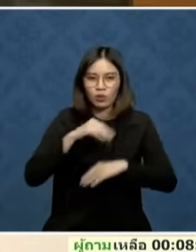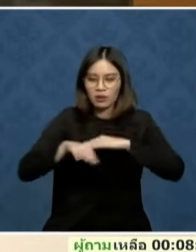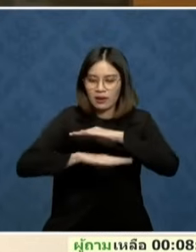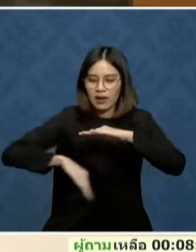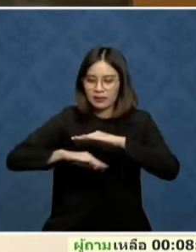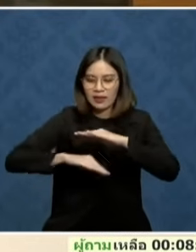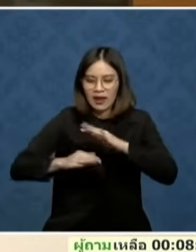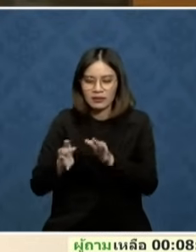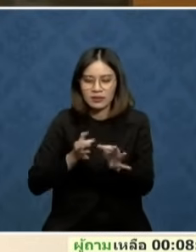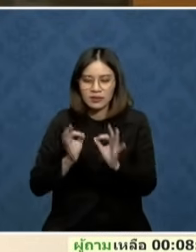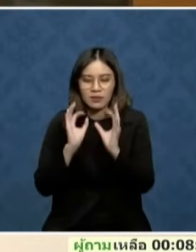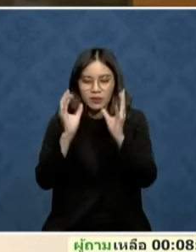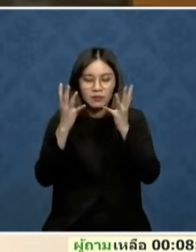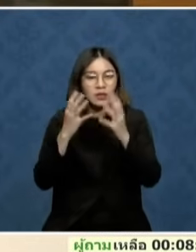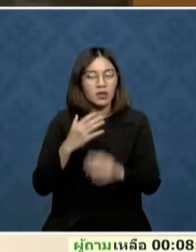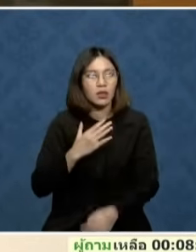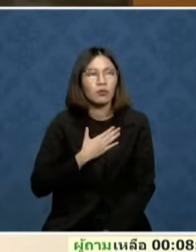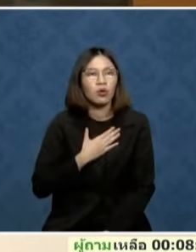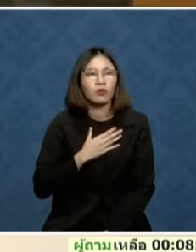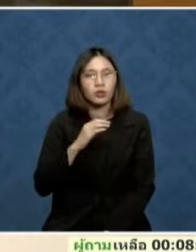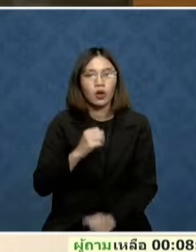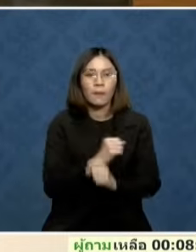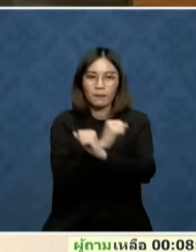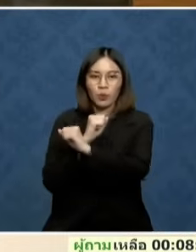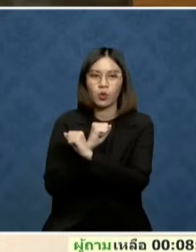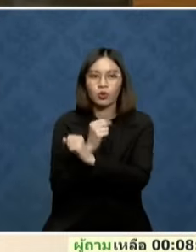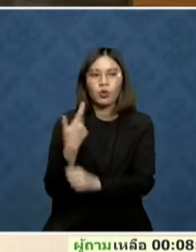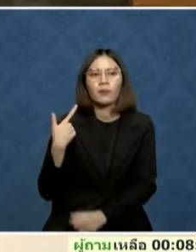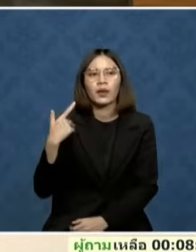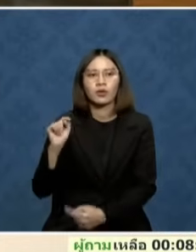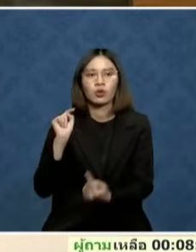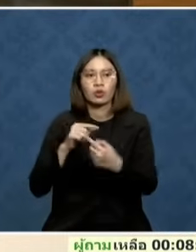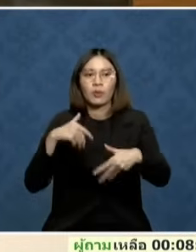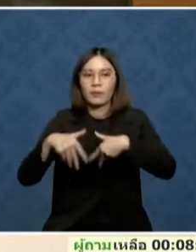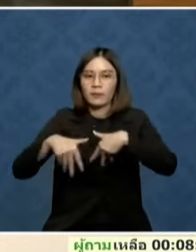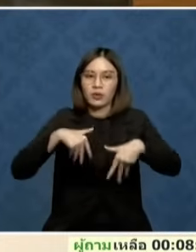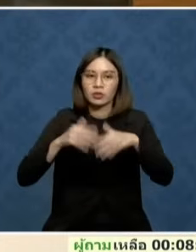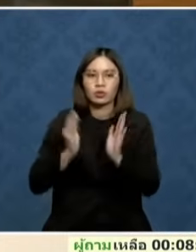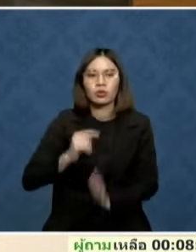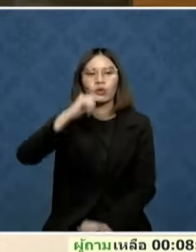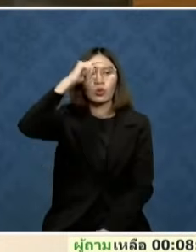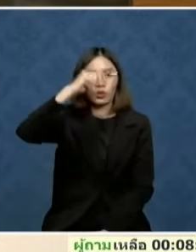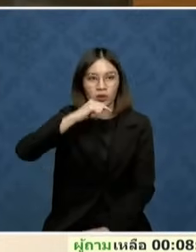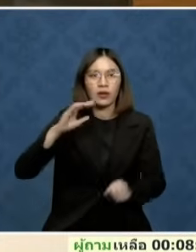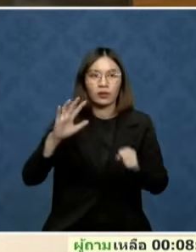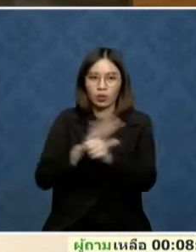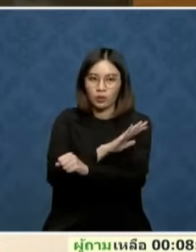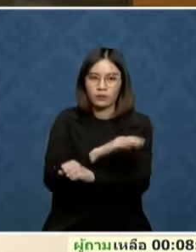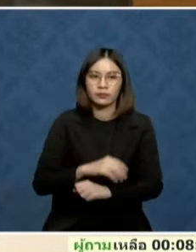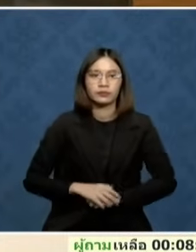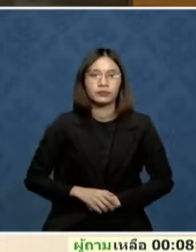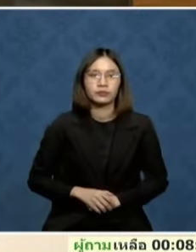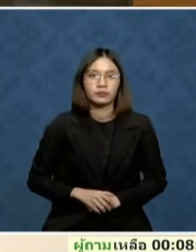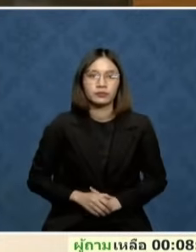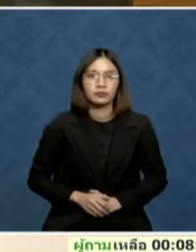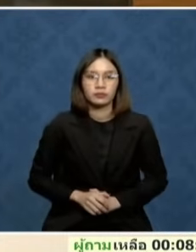านที่ชี้ชัดผมก็ต้องปกป้องผลประโยชน์ของพี่น้องประชาชนชาวไทยอย่างเต็มที่ครับ ครับ ข